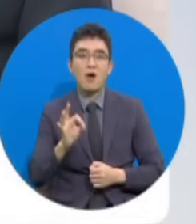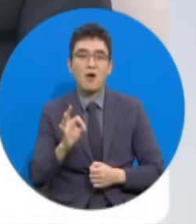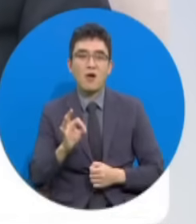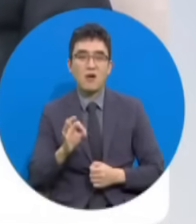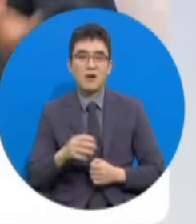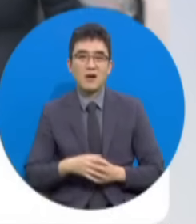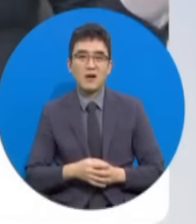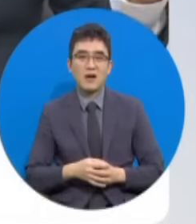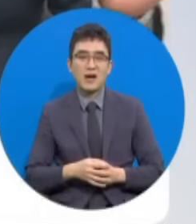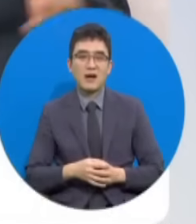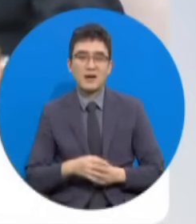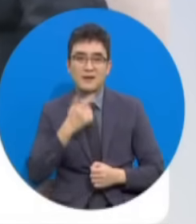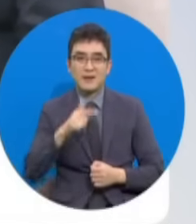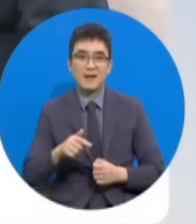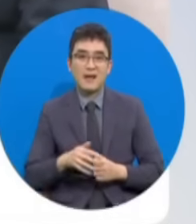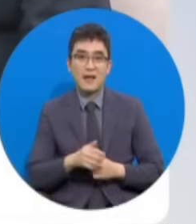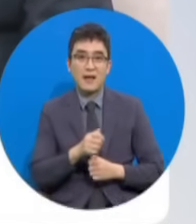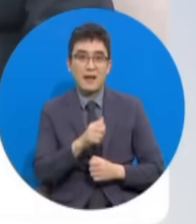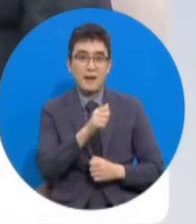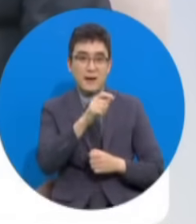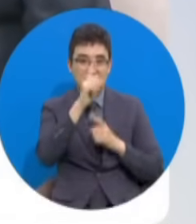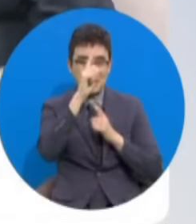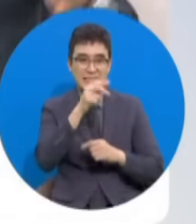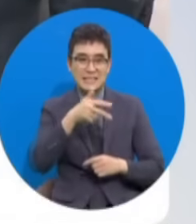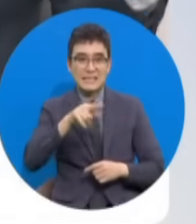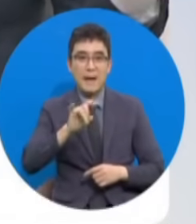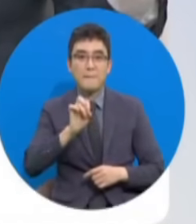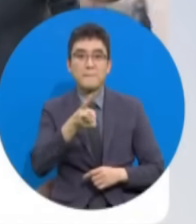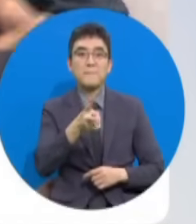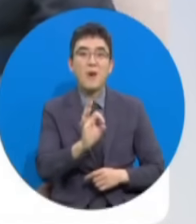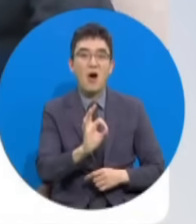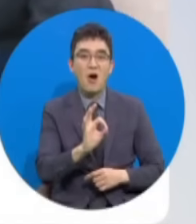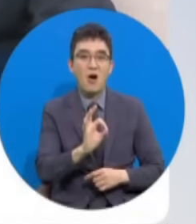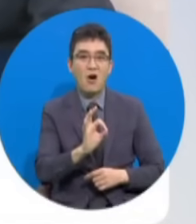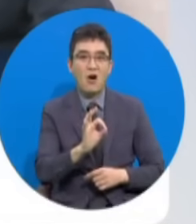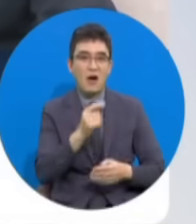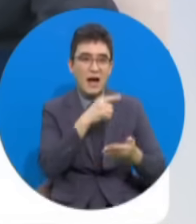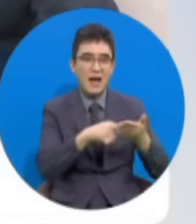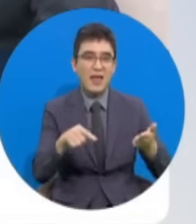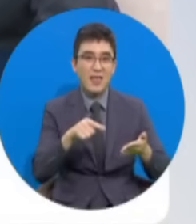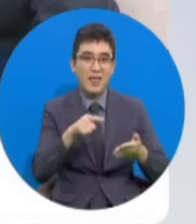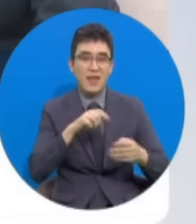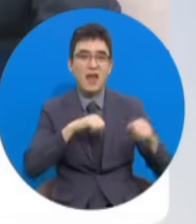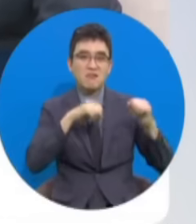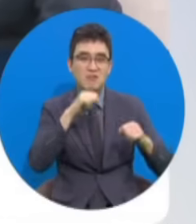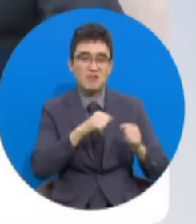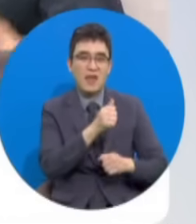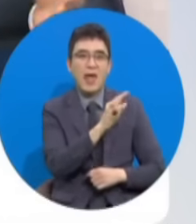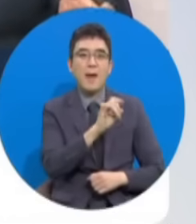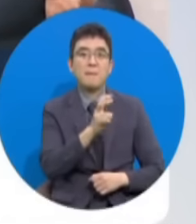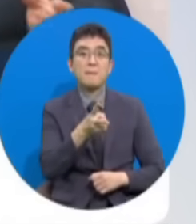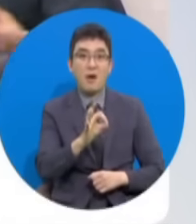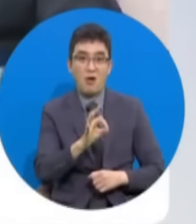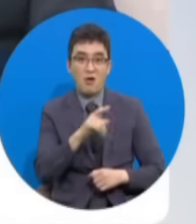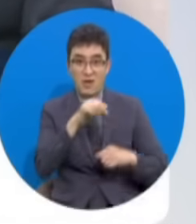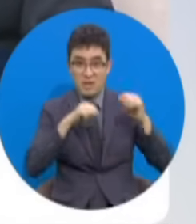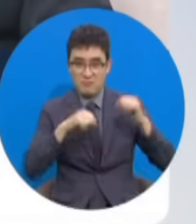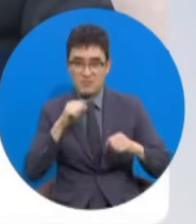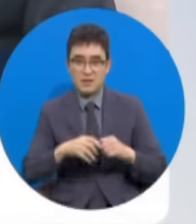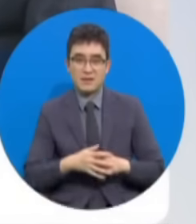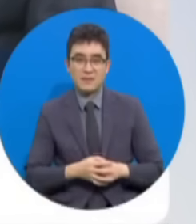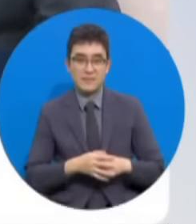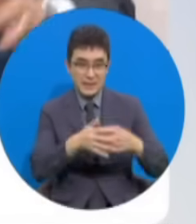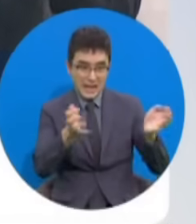행위입니다. 해당하고 해명. 다른 문제. 해명 행위다. 예, 당을 잘 살려보기 위해서 너무 싸우지 말고 화합하자는 좋은 뜻일 수도 있고요.